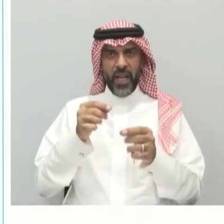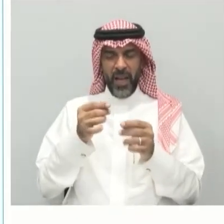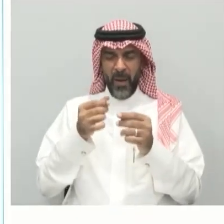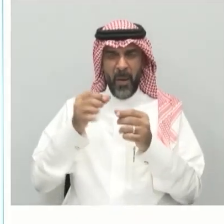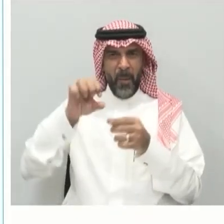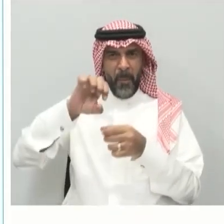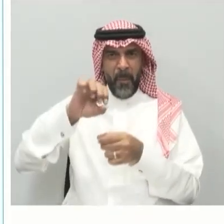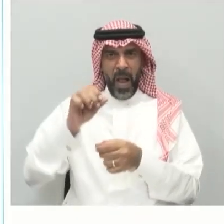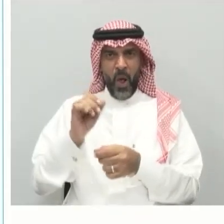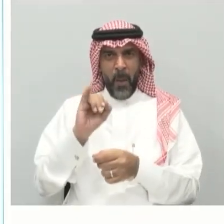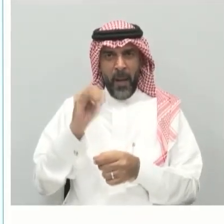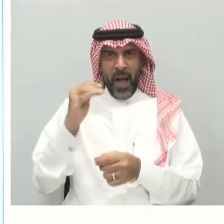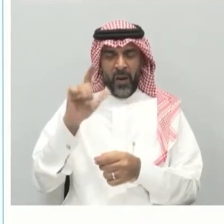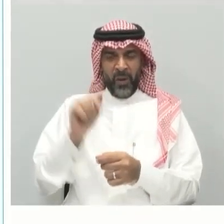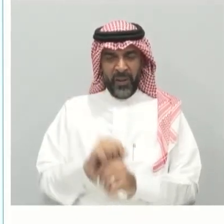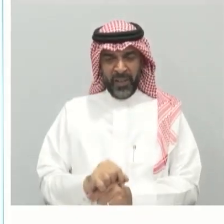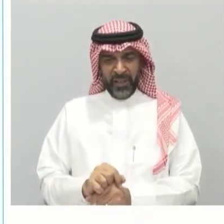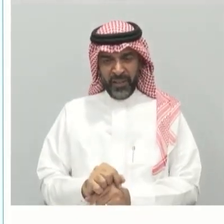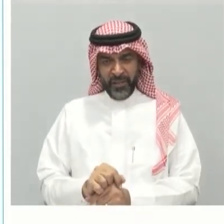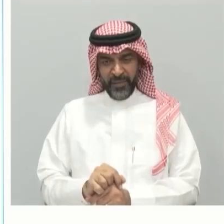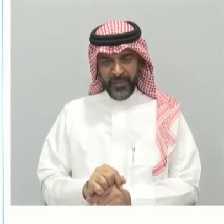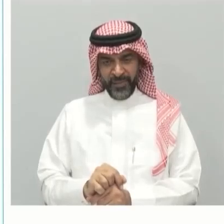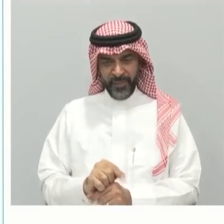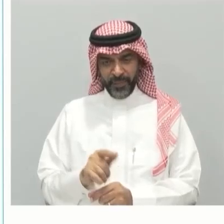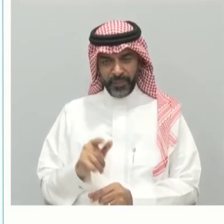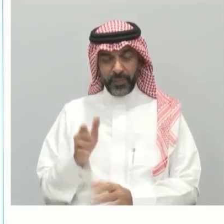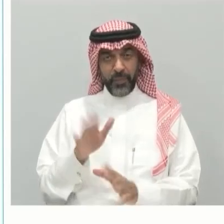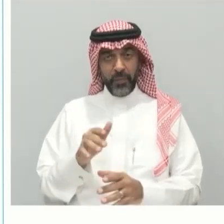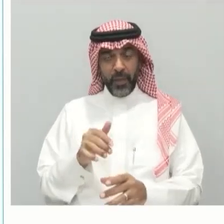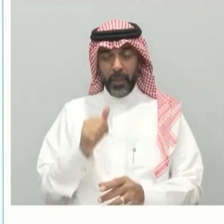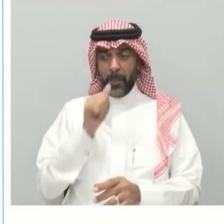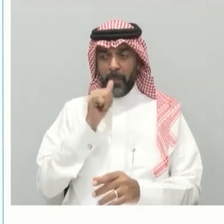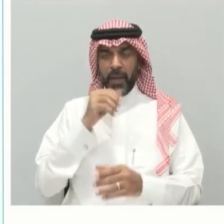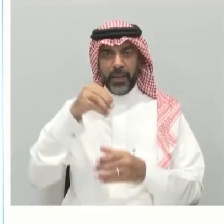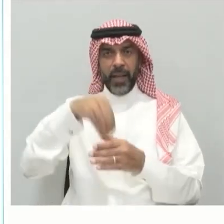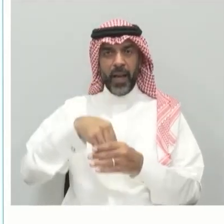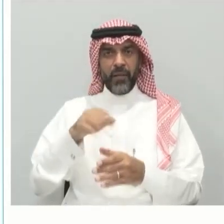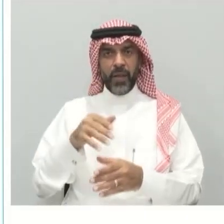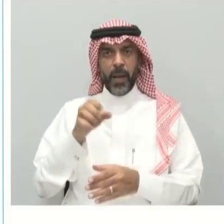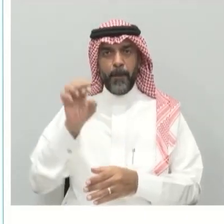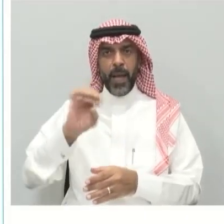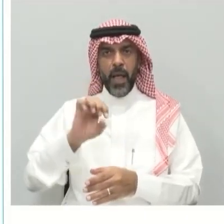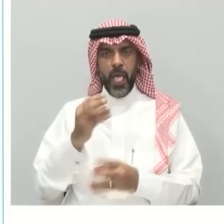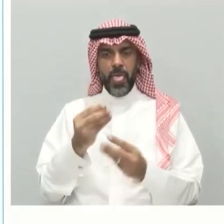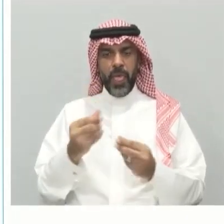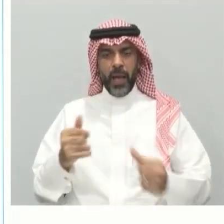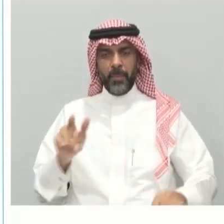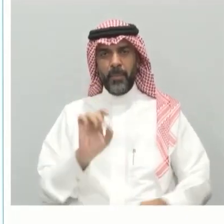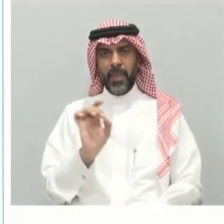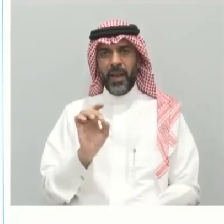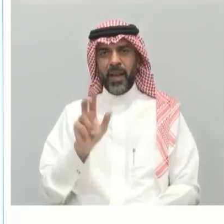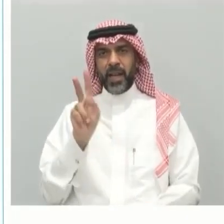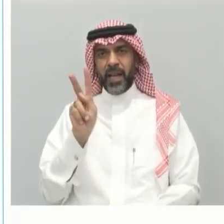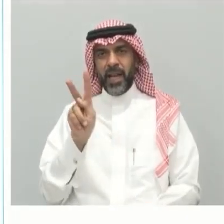للتيار الكهربائي لملح ذائب في الماء مثل ايش مثل الكي س ال